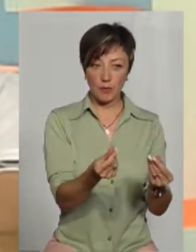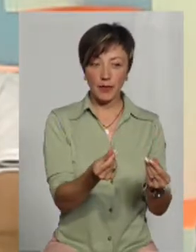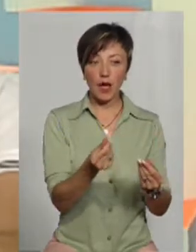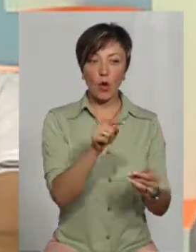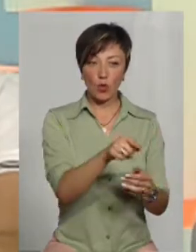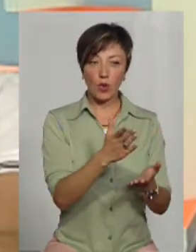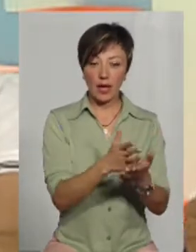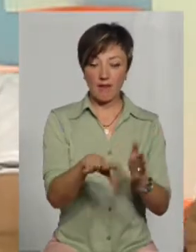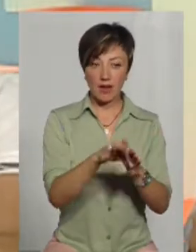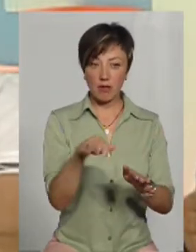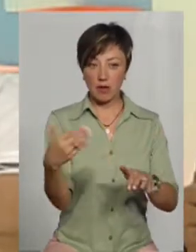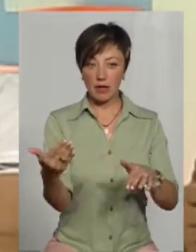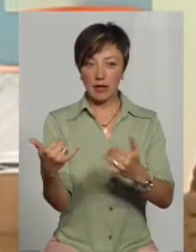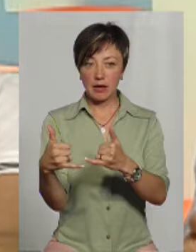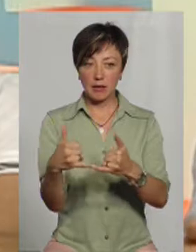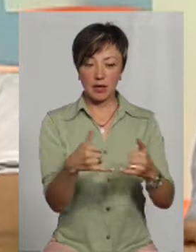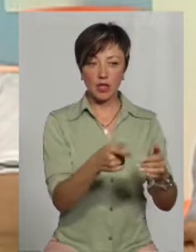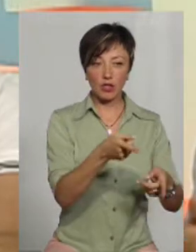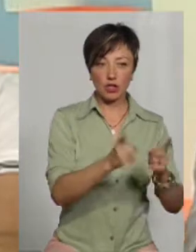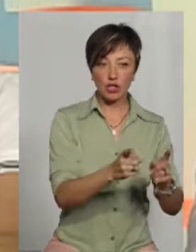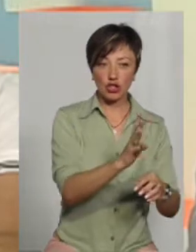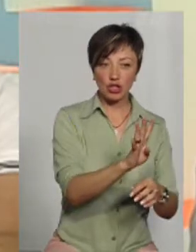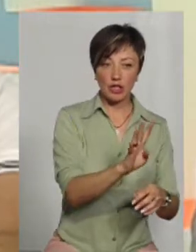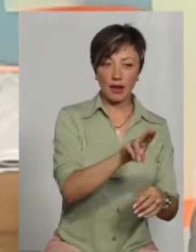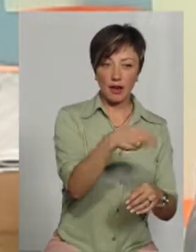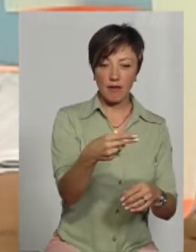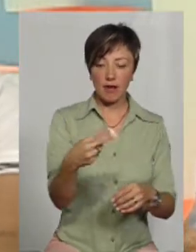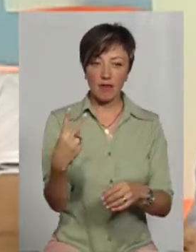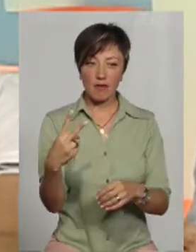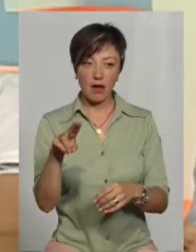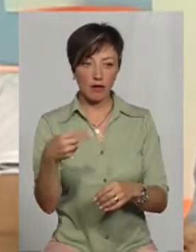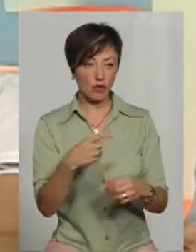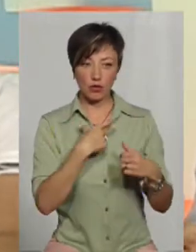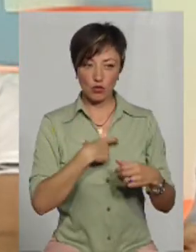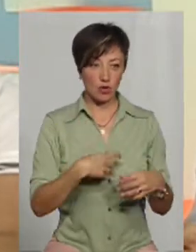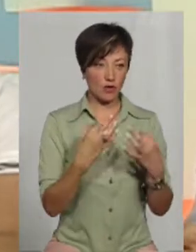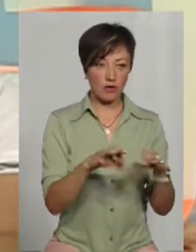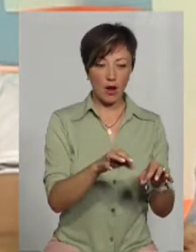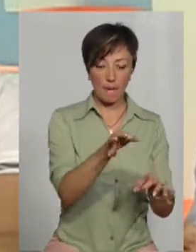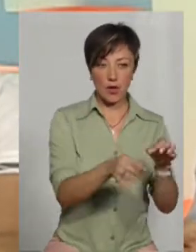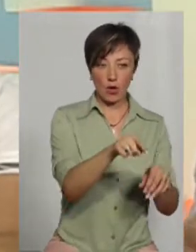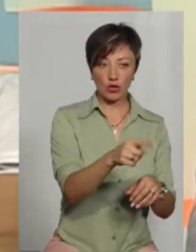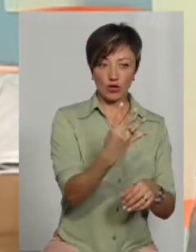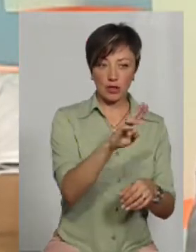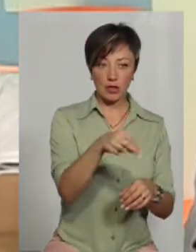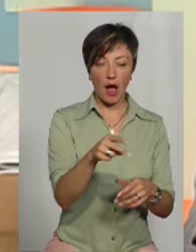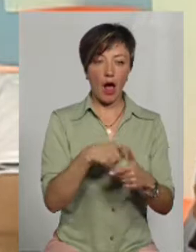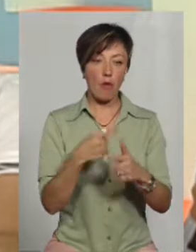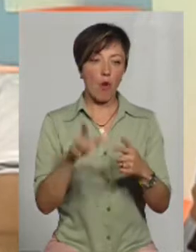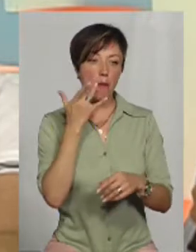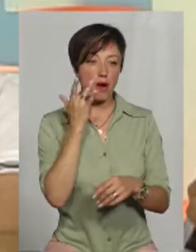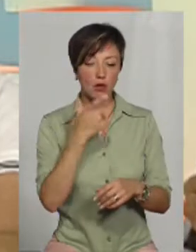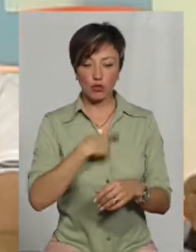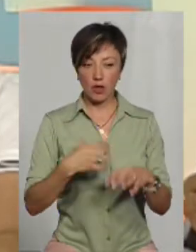Якщо у нього є вибір між органічним пивом за 4 євро і звичайним за 2, він спокійно собі може дозволити органічне пиво за 4. Або американець